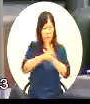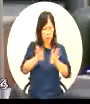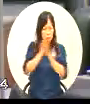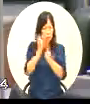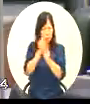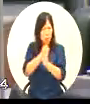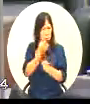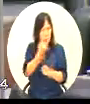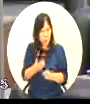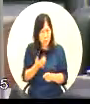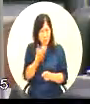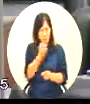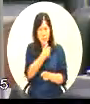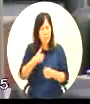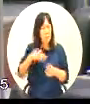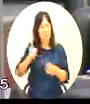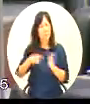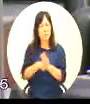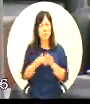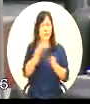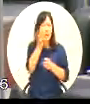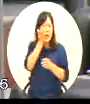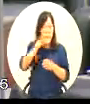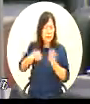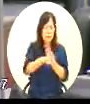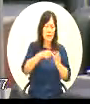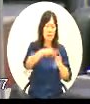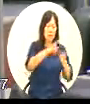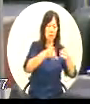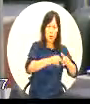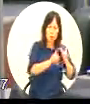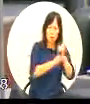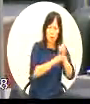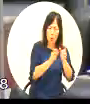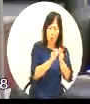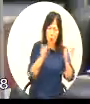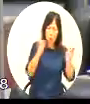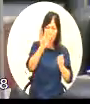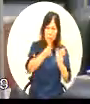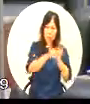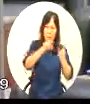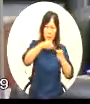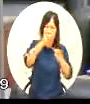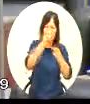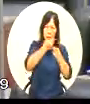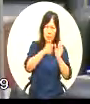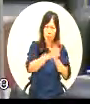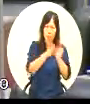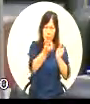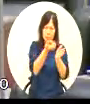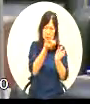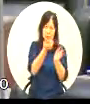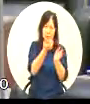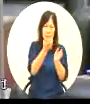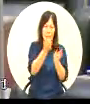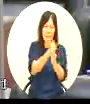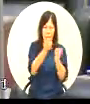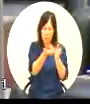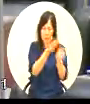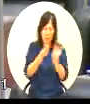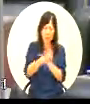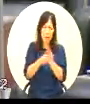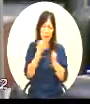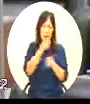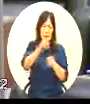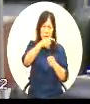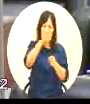二阶段从冈山火车站到鹿竹又更久了，109年才要办理施工前准备，112年才开